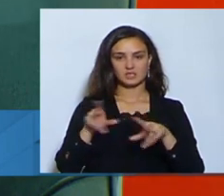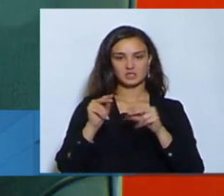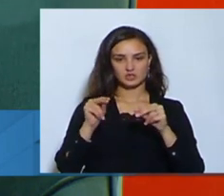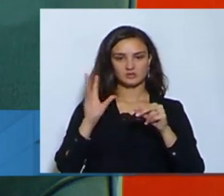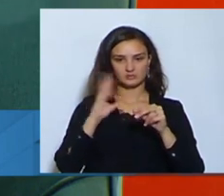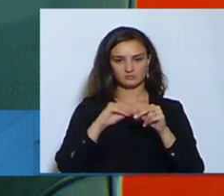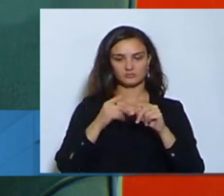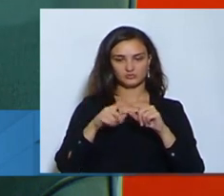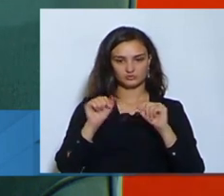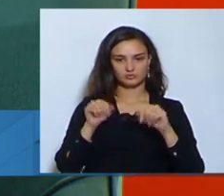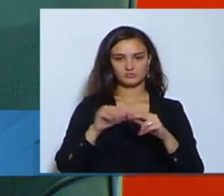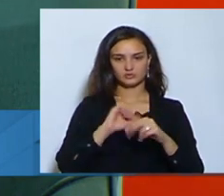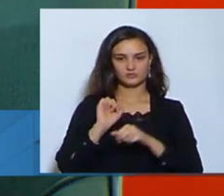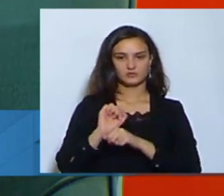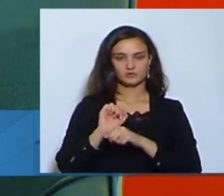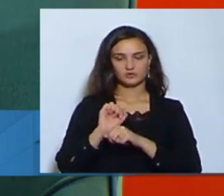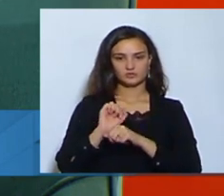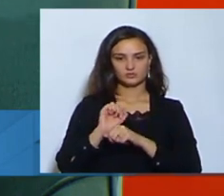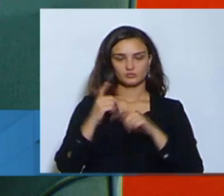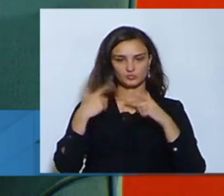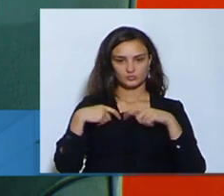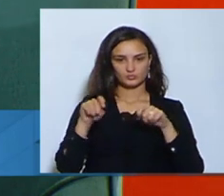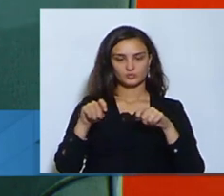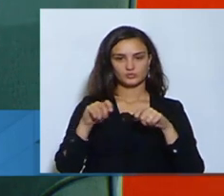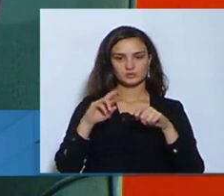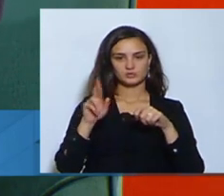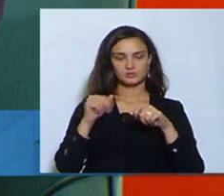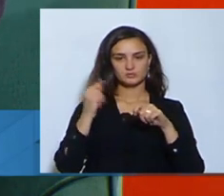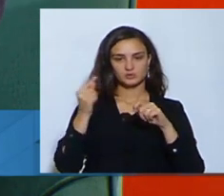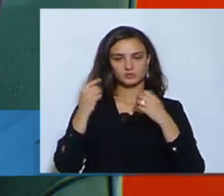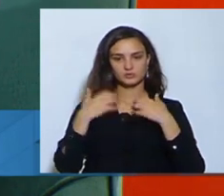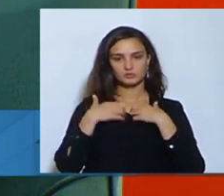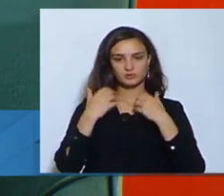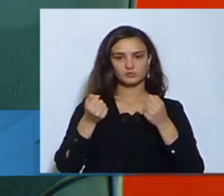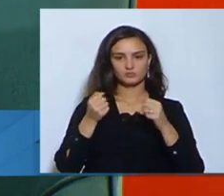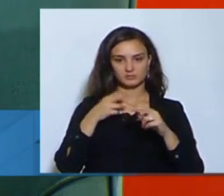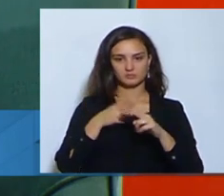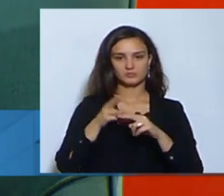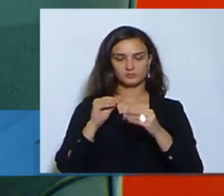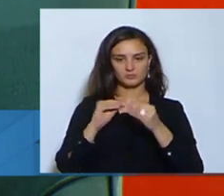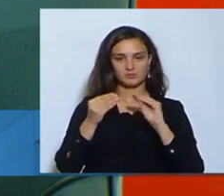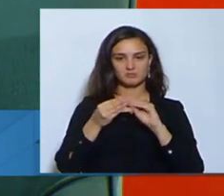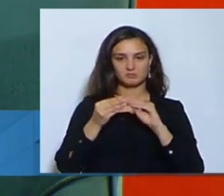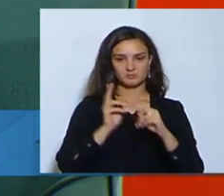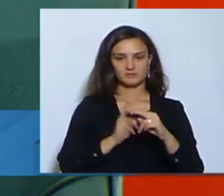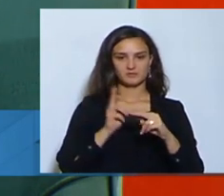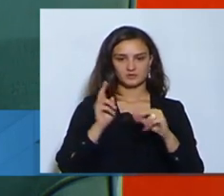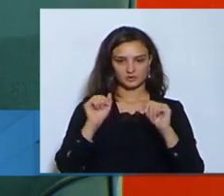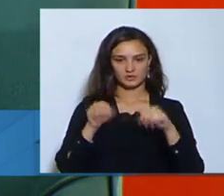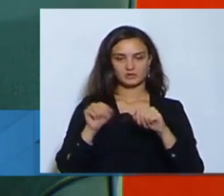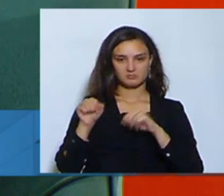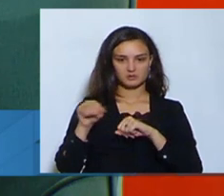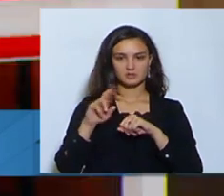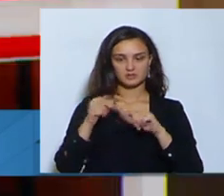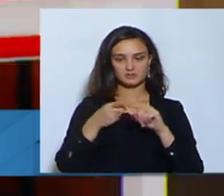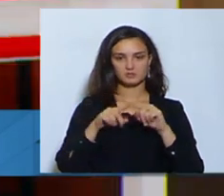ეს, შეიძლება რომ შევაჩეროთ ეს, ანუ სუიციდის და ფსიქიკური ჯანმრთელობის პრობლემების პრევენცია შესაძლებელია